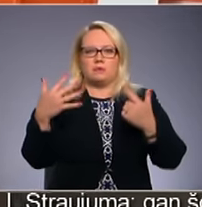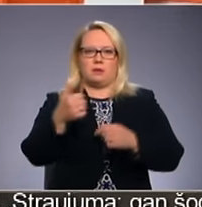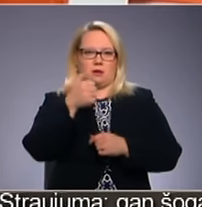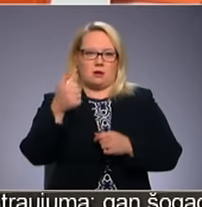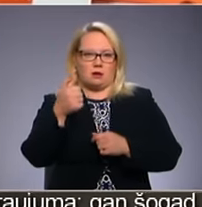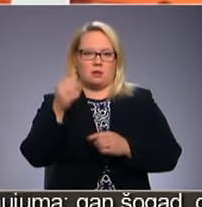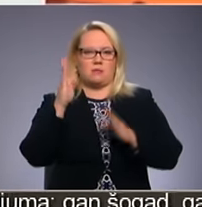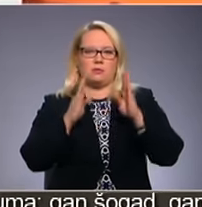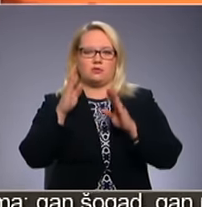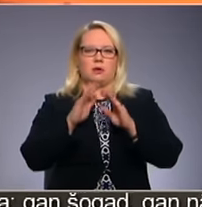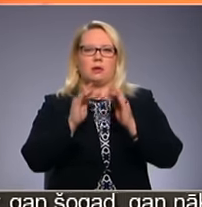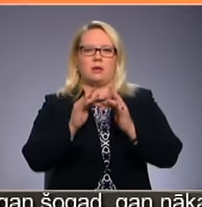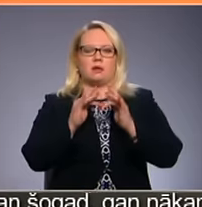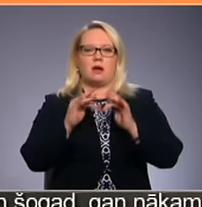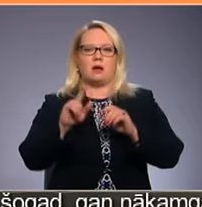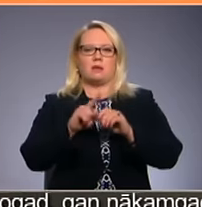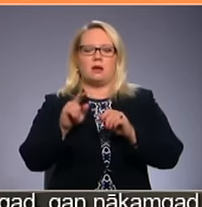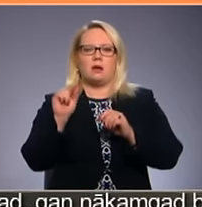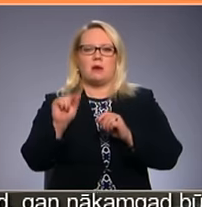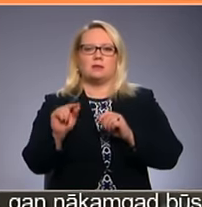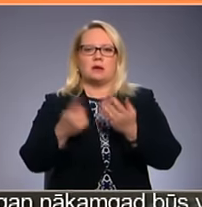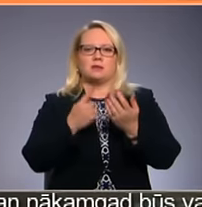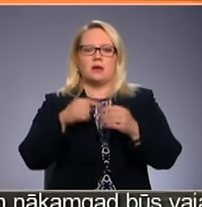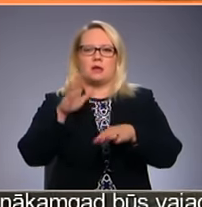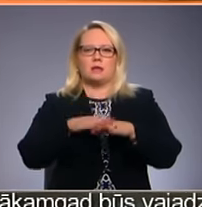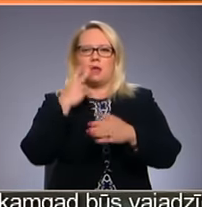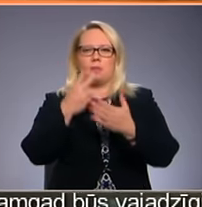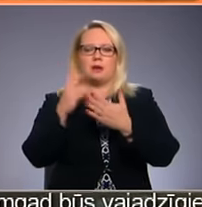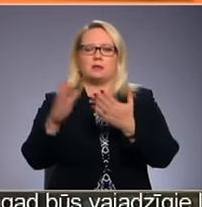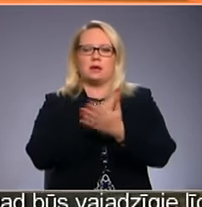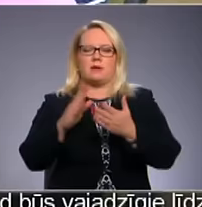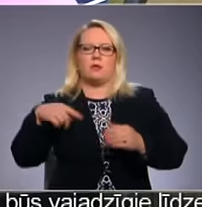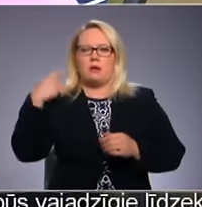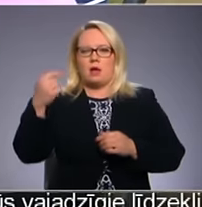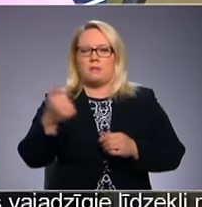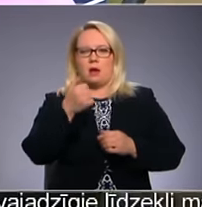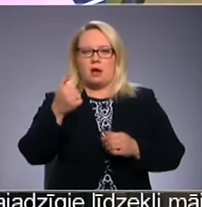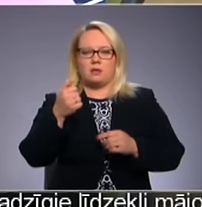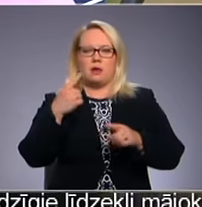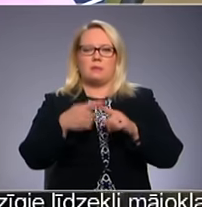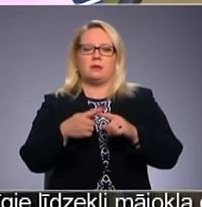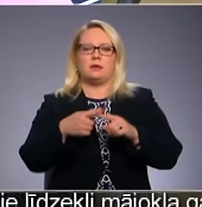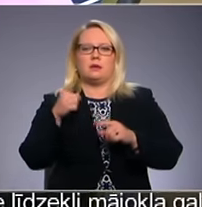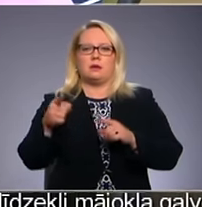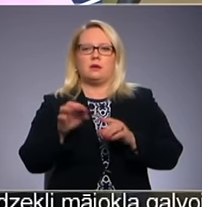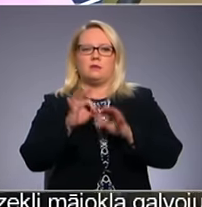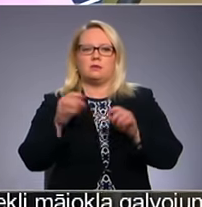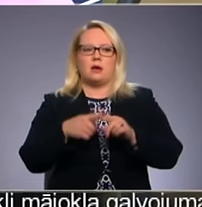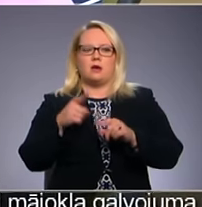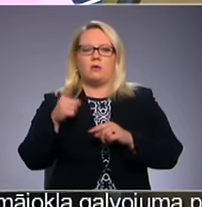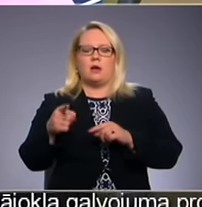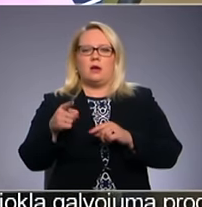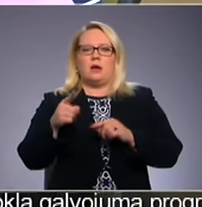Gadā. Mežotnes internāta vidusskolniecīgā bērnu skaita dēļ paredzēts likvidēt no nākamā mācību gada, bet izglītības iestāžu tīkla attīstības